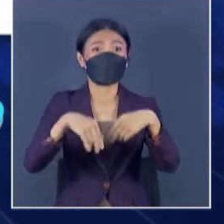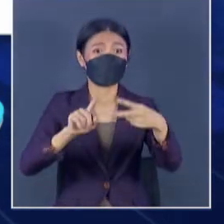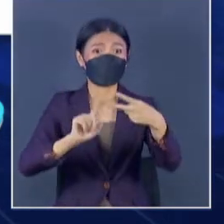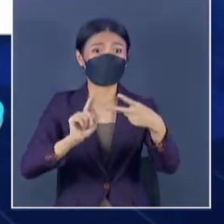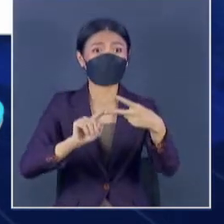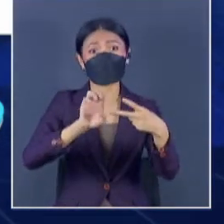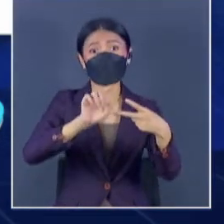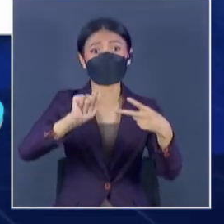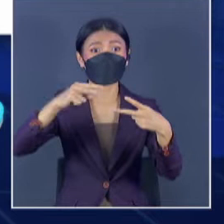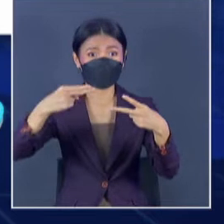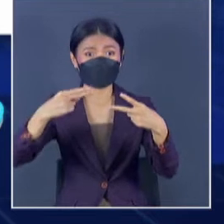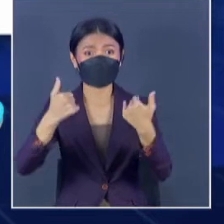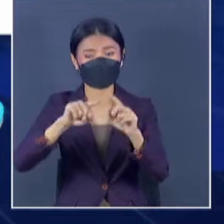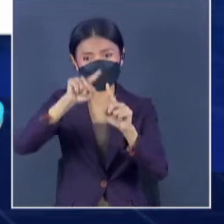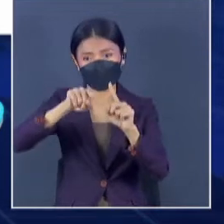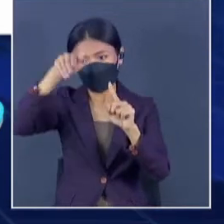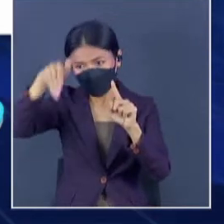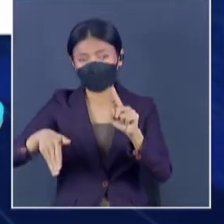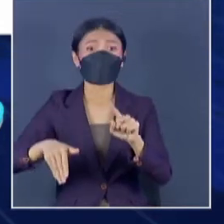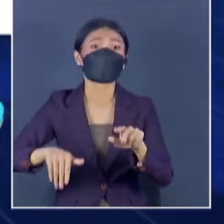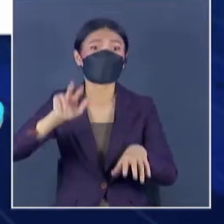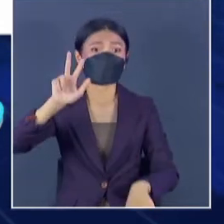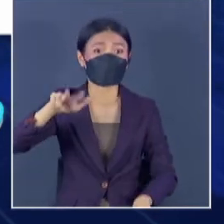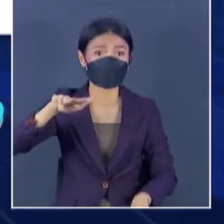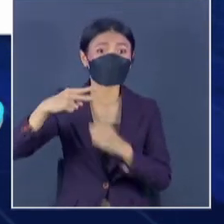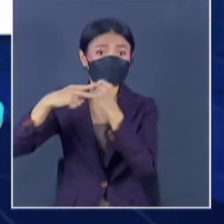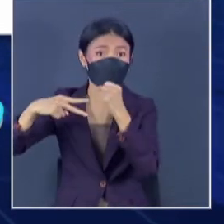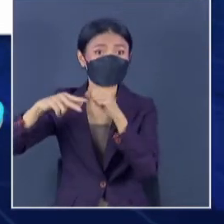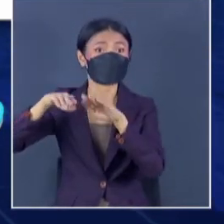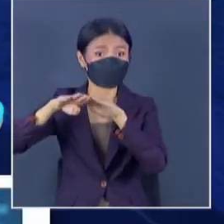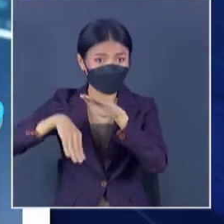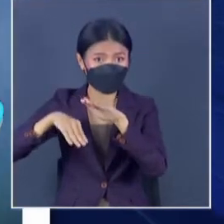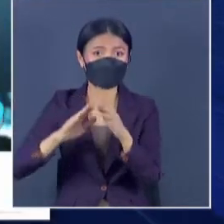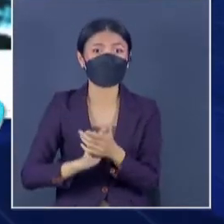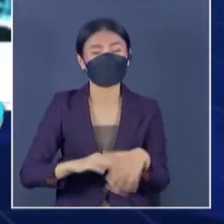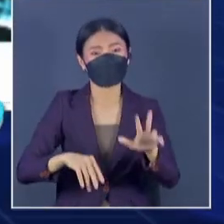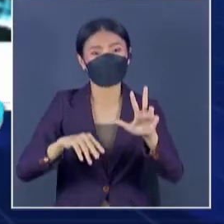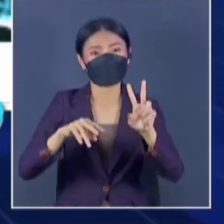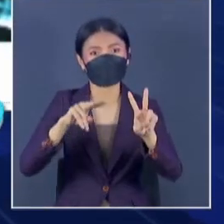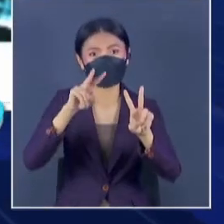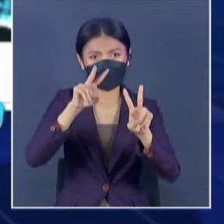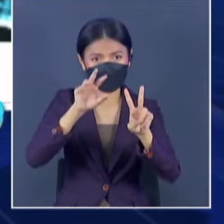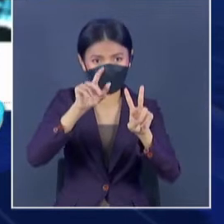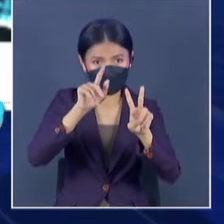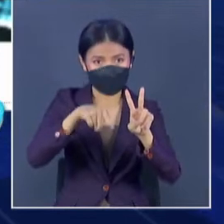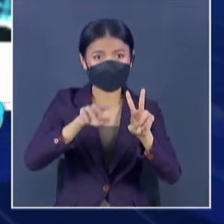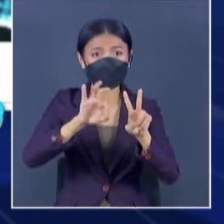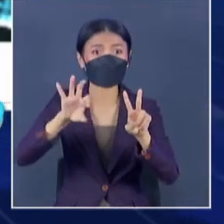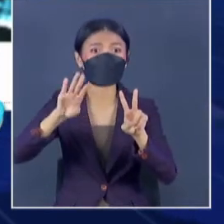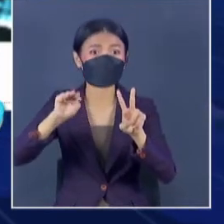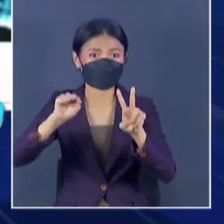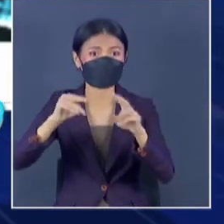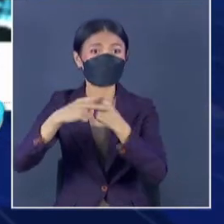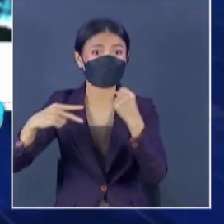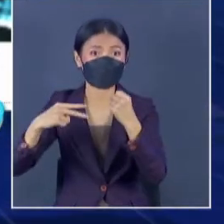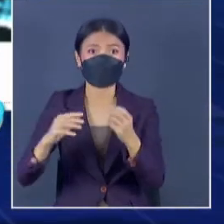ลงแล้วกว่า 7% หลุดระดับ 3,000 ดอลลาร์เป็นที่เรียบร้อยแล้วก็ร่วงลงไปอยู่ที่ 2,940 ดอลลาร์บิ